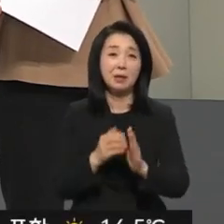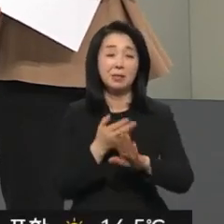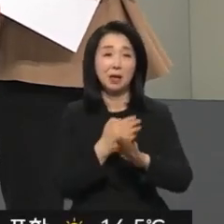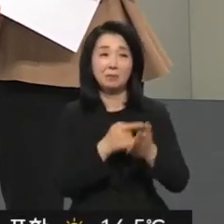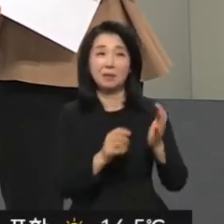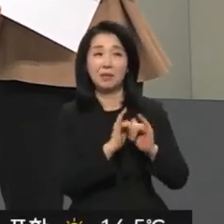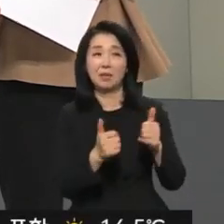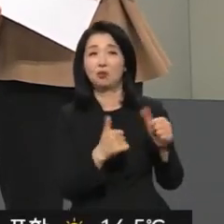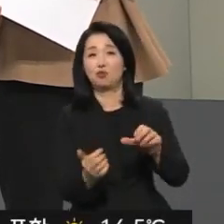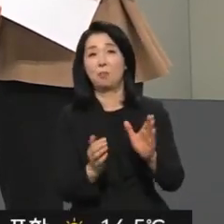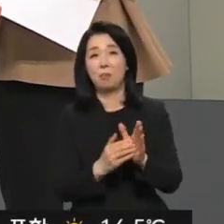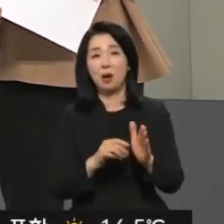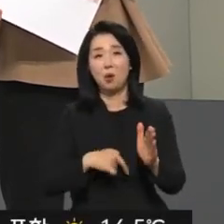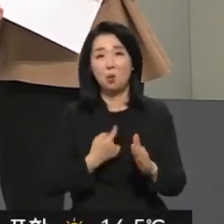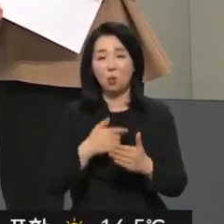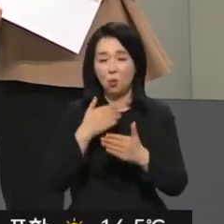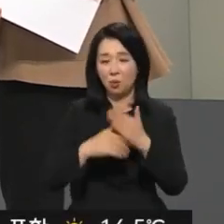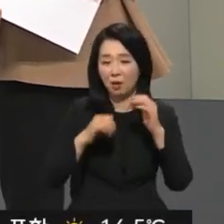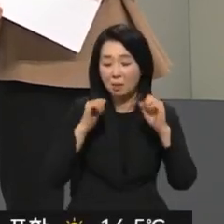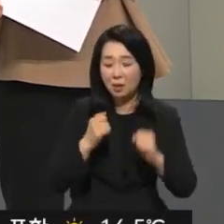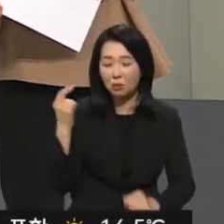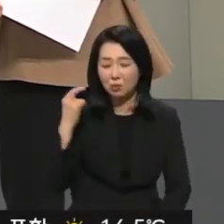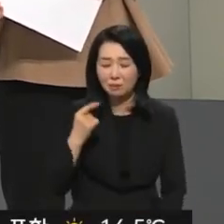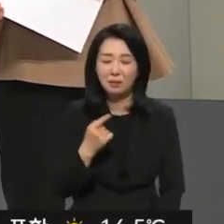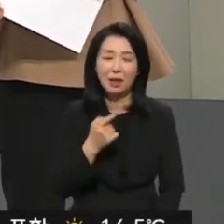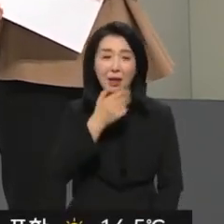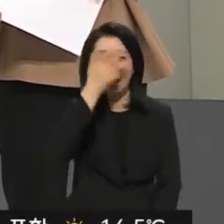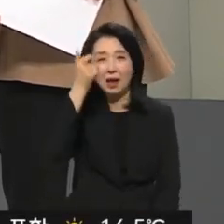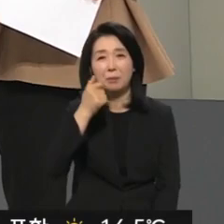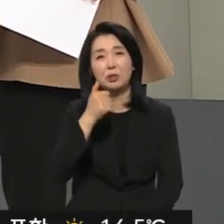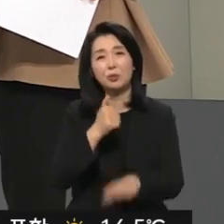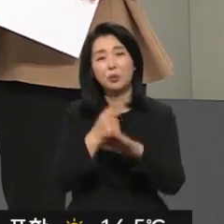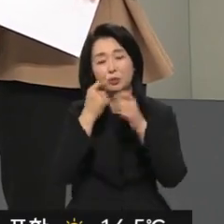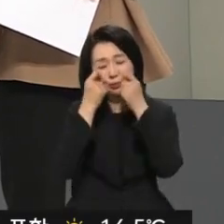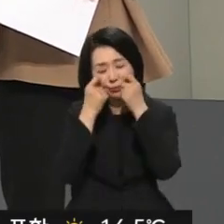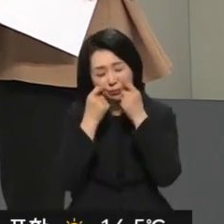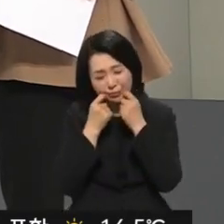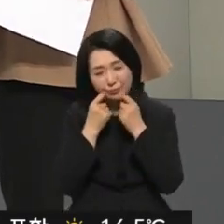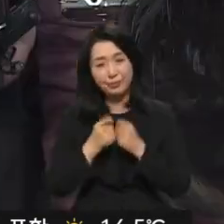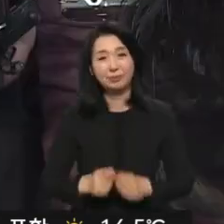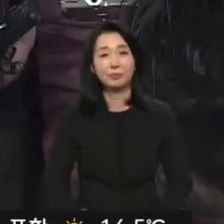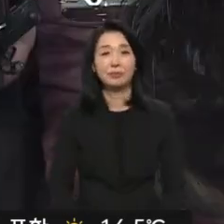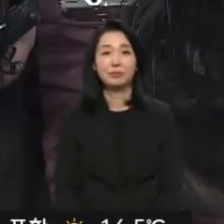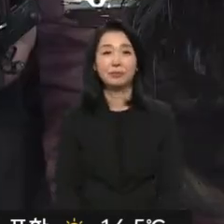떠났고 콜로나마이 소식을들은 할아버지는 울음을 터뜨릴 수밖에 없었습니다